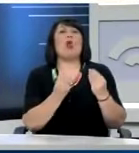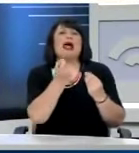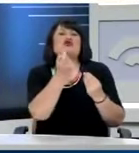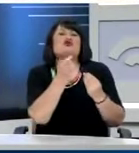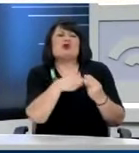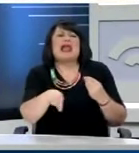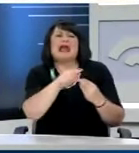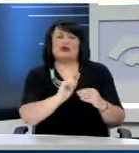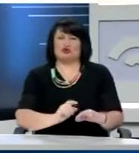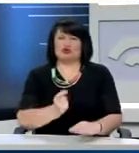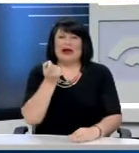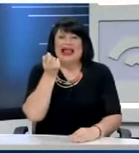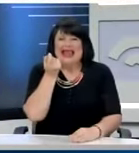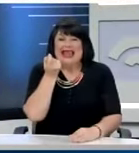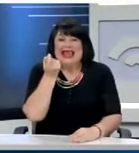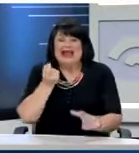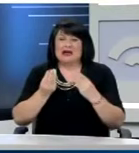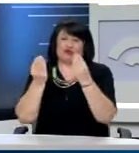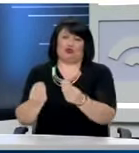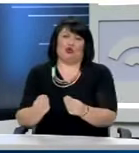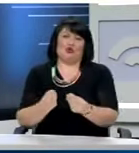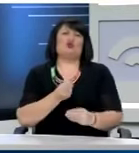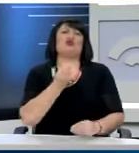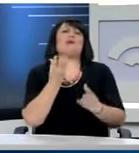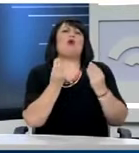λίγους. Λίγα στους πολλούς και πολλά στους λίγους.